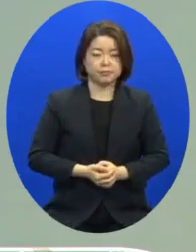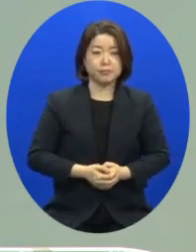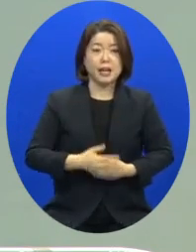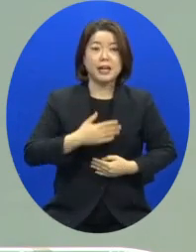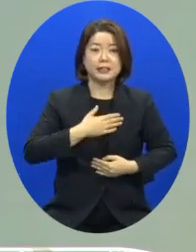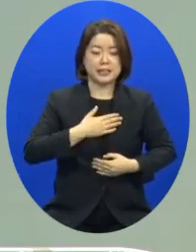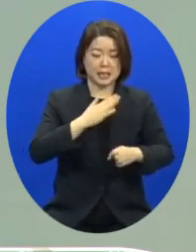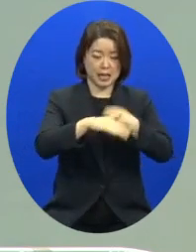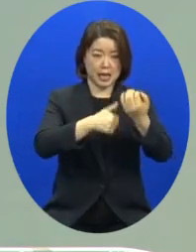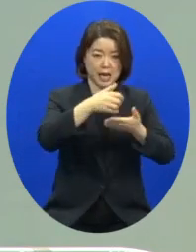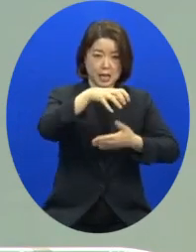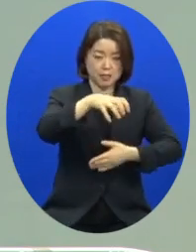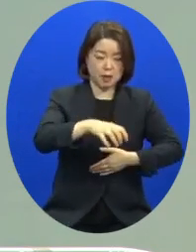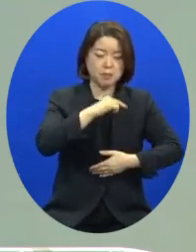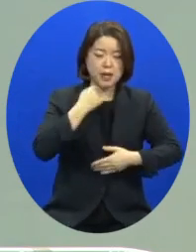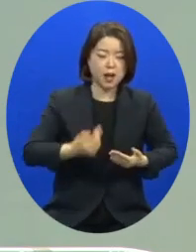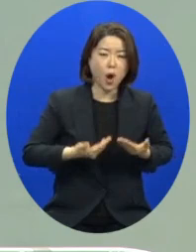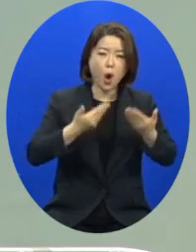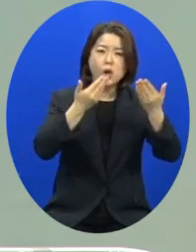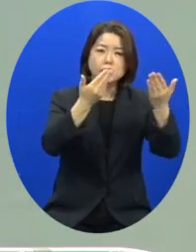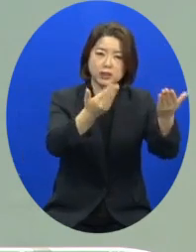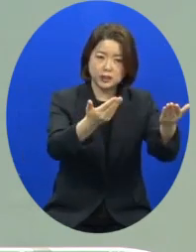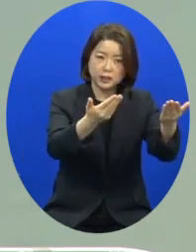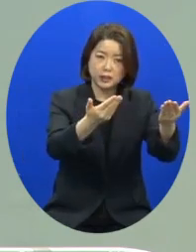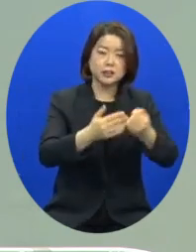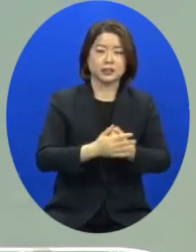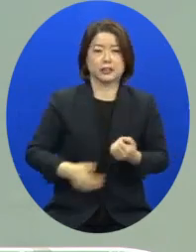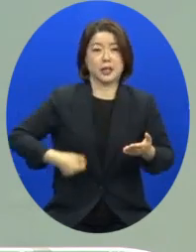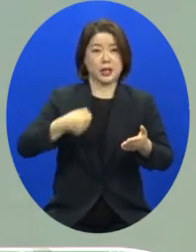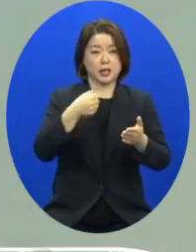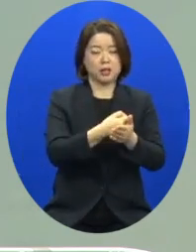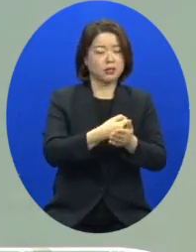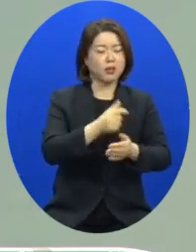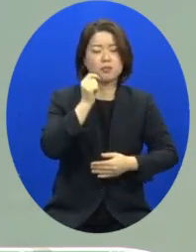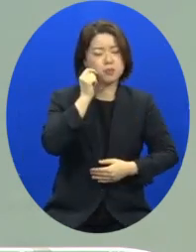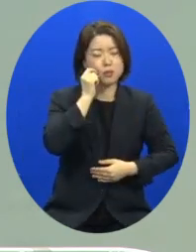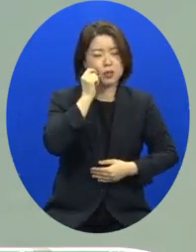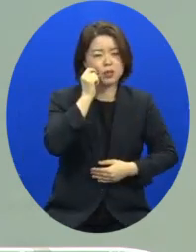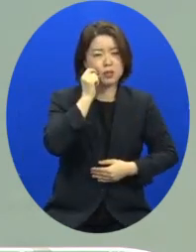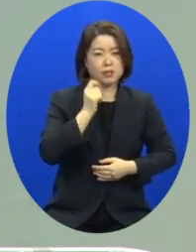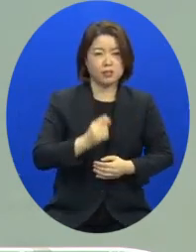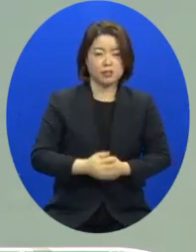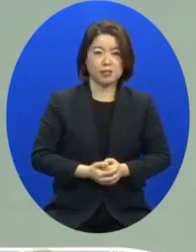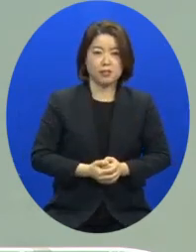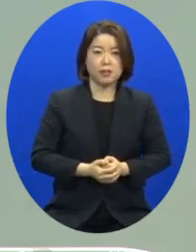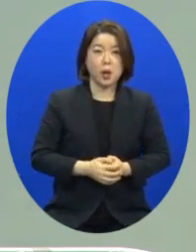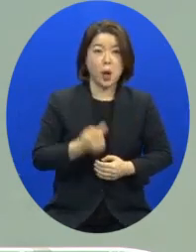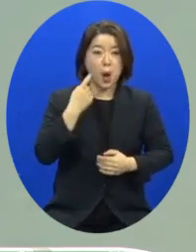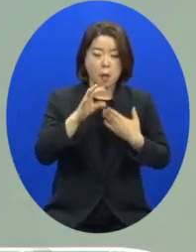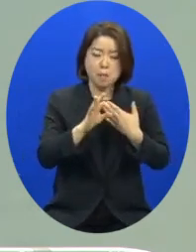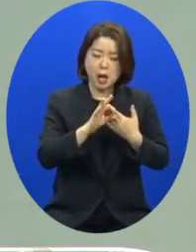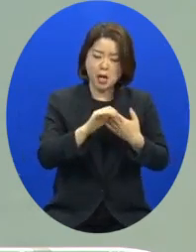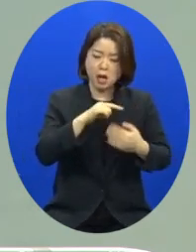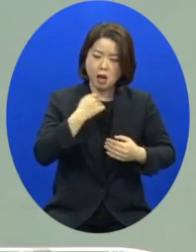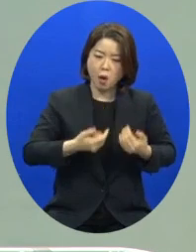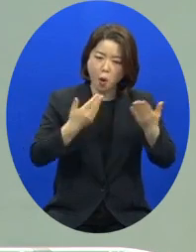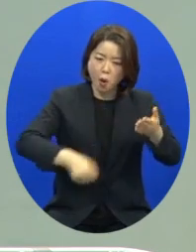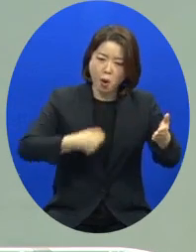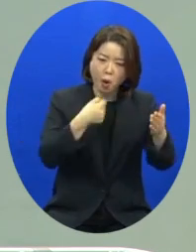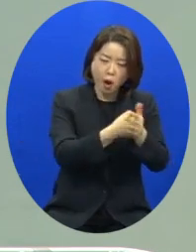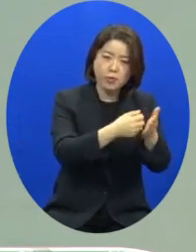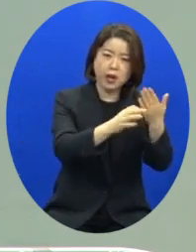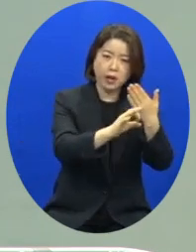제가 하나님 앞에 헌신하겠다는 그런 결단을 못하겠다는 거예요. 만약에 그렇게 해서